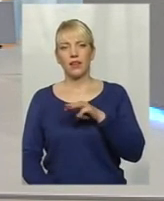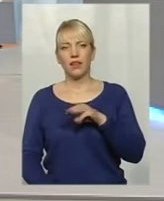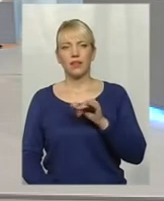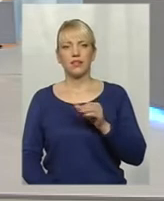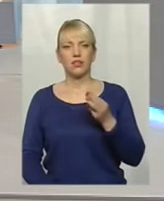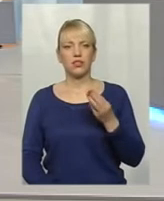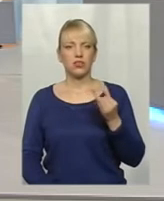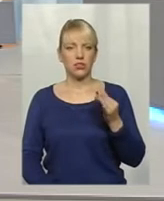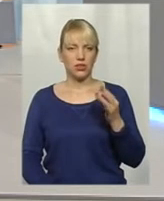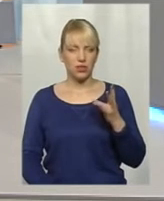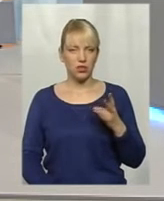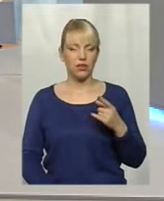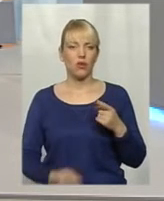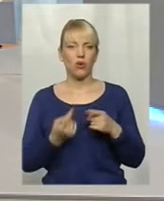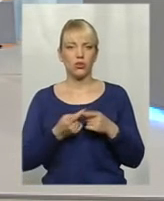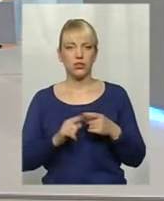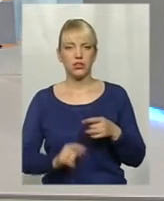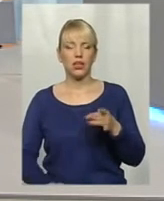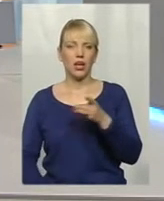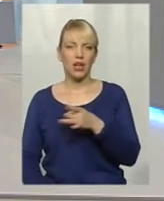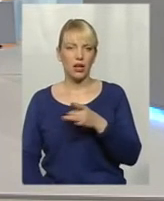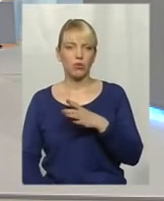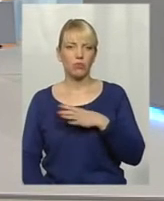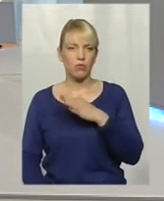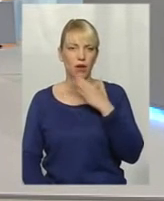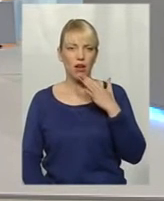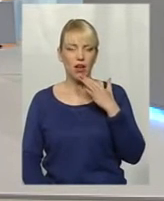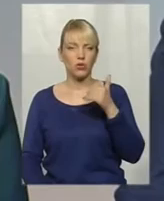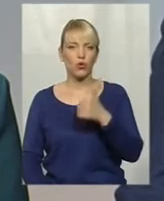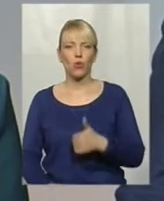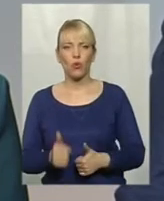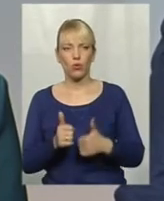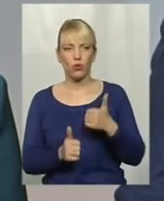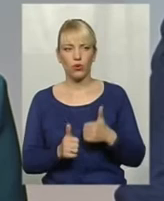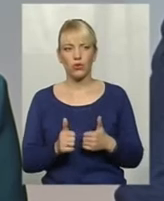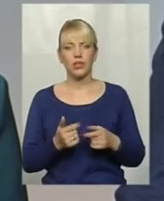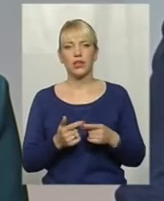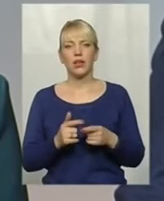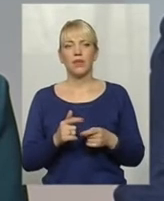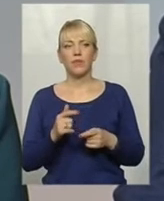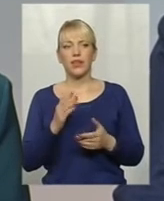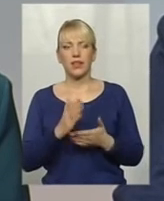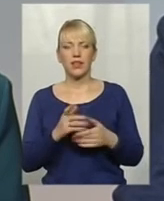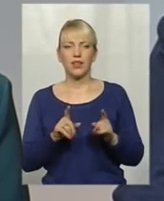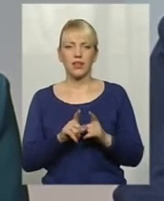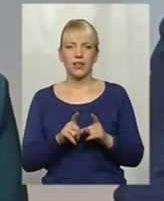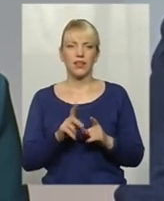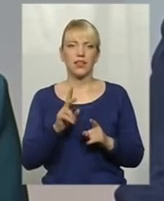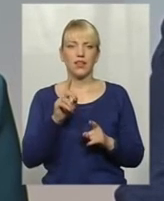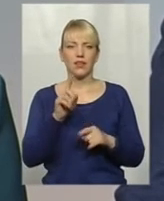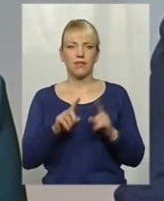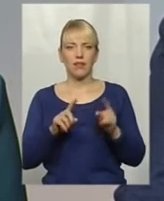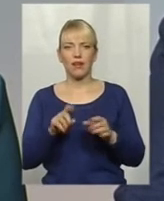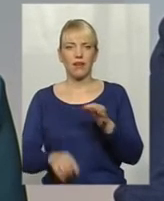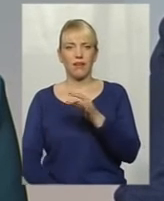був найбільше конкурс. Звичайно, були також і на інші райони, не мало претендентів. Ну, тільки деякі райони,